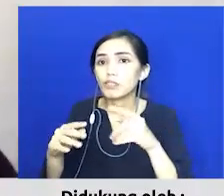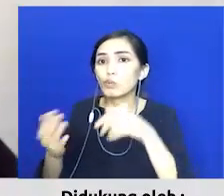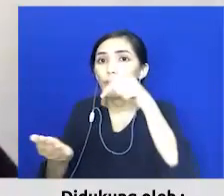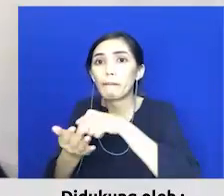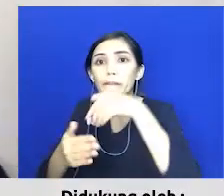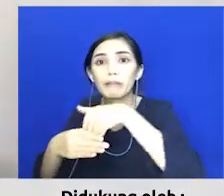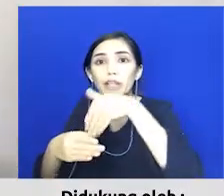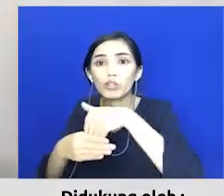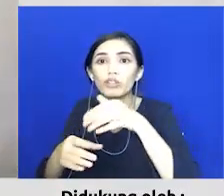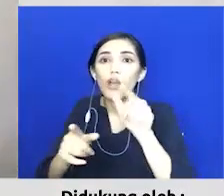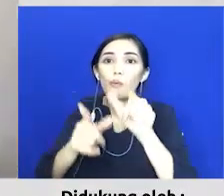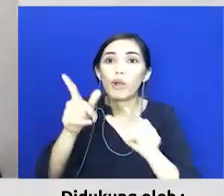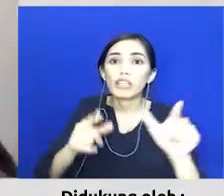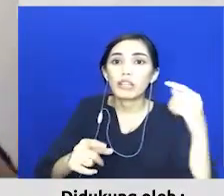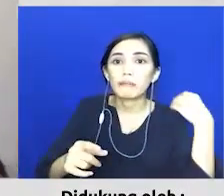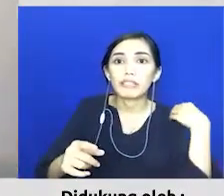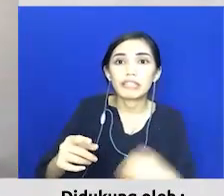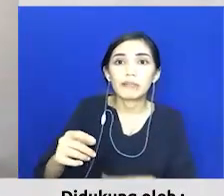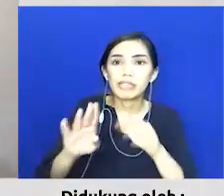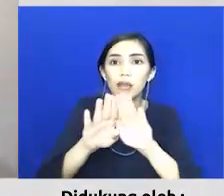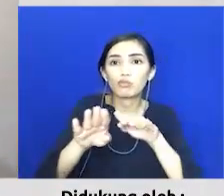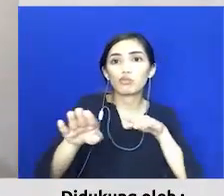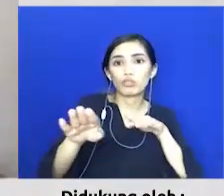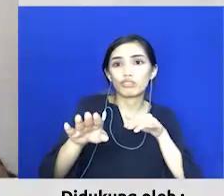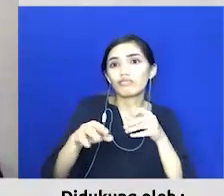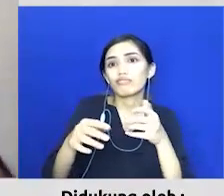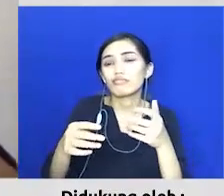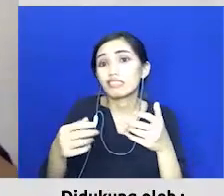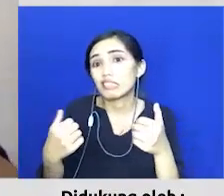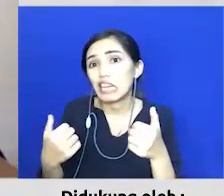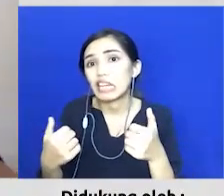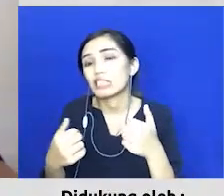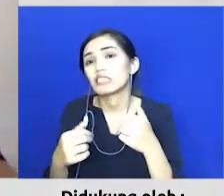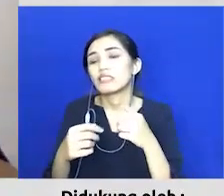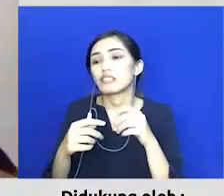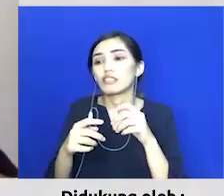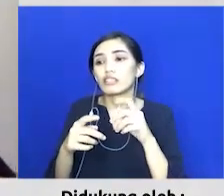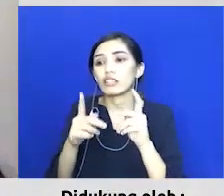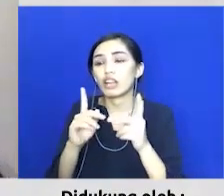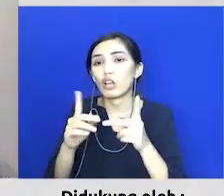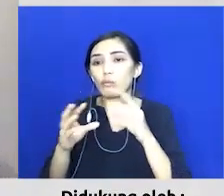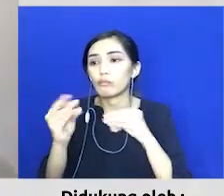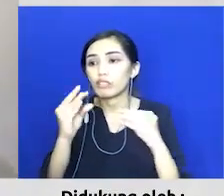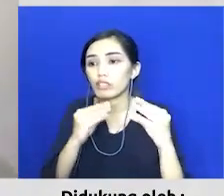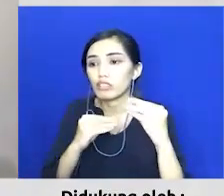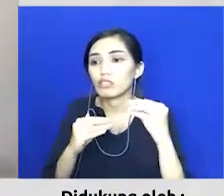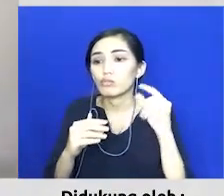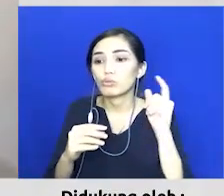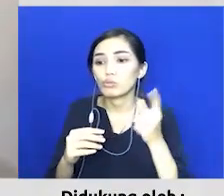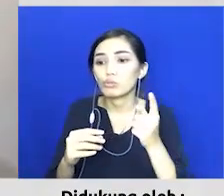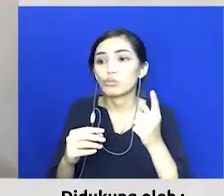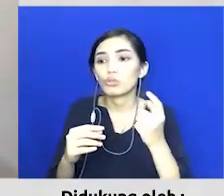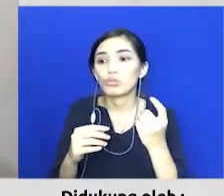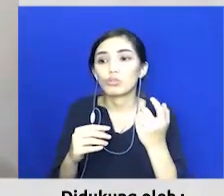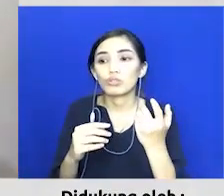kritis presidennya gitu. Kita memang sedang ada di masa yang pencarian, dan pada saat itu kita betul-betul terterpa dengan percakapan